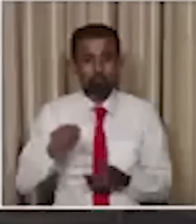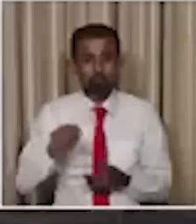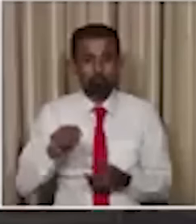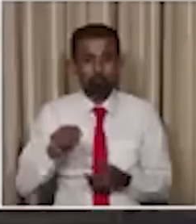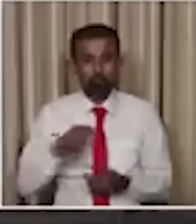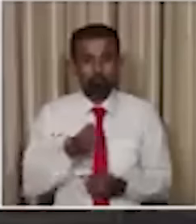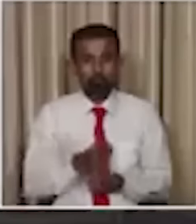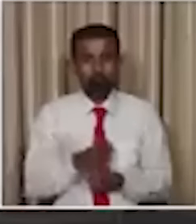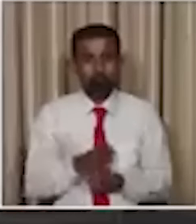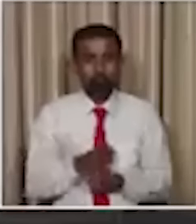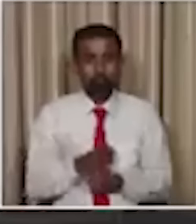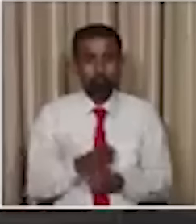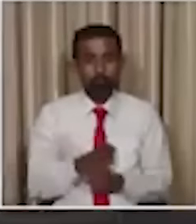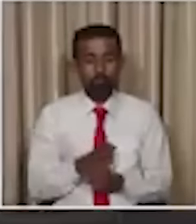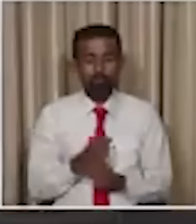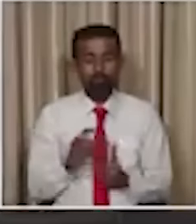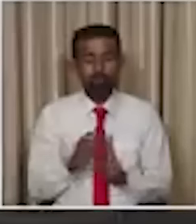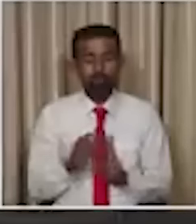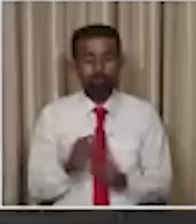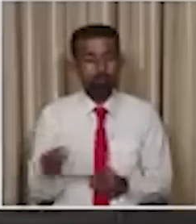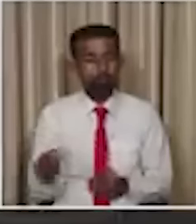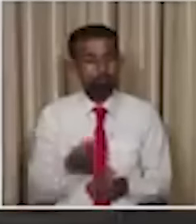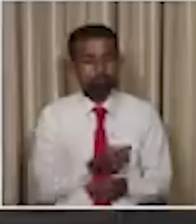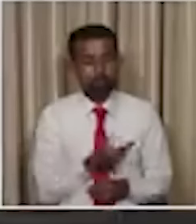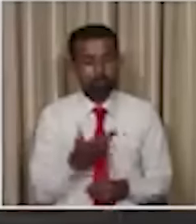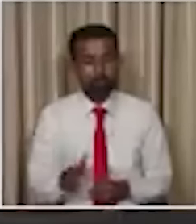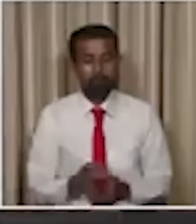රජය රස පරීක්ෂක දෙපාර්තමේන්තුව වෙත බාර දී ඇත.